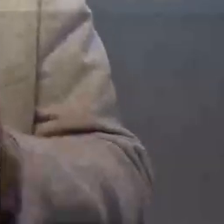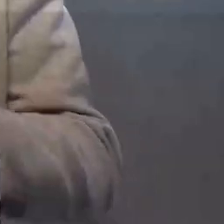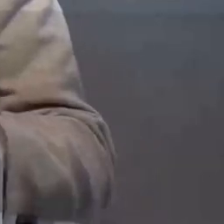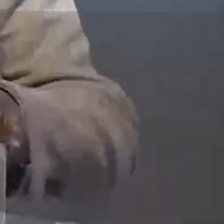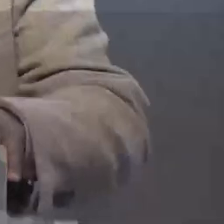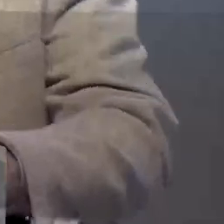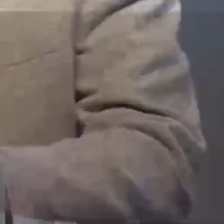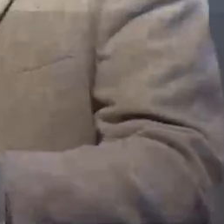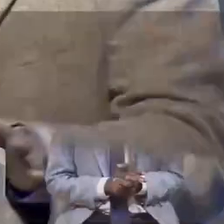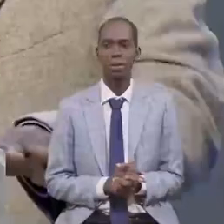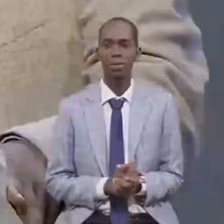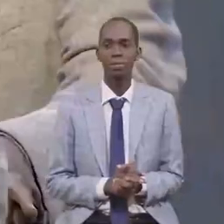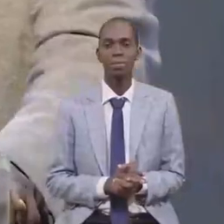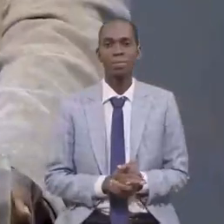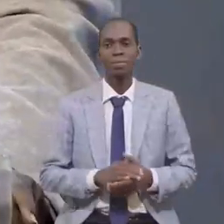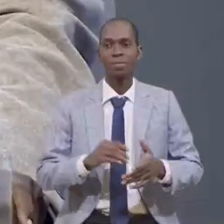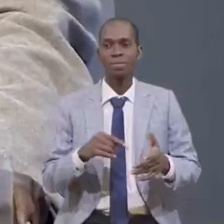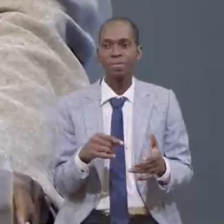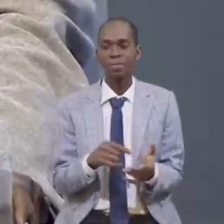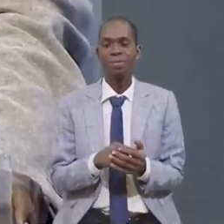Nous sommes à la conférence des ministres,